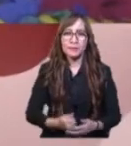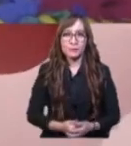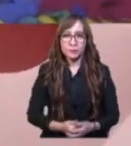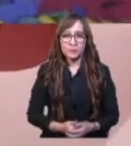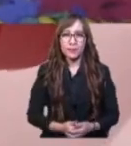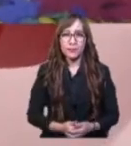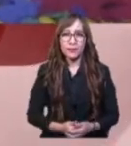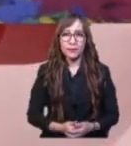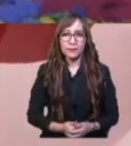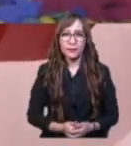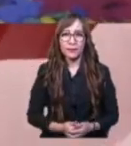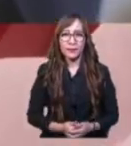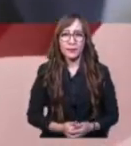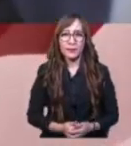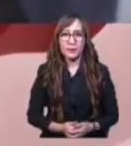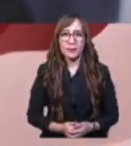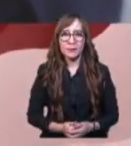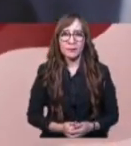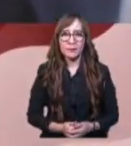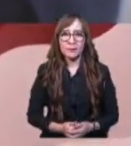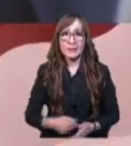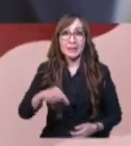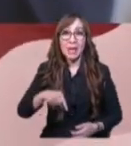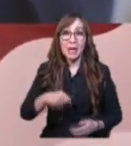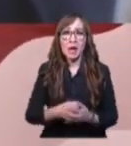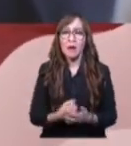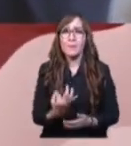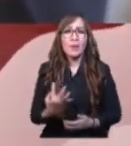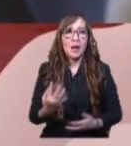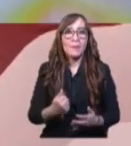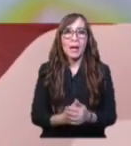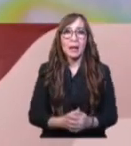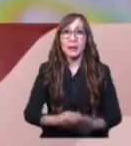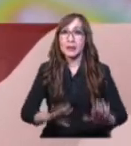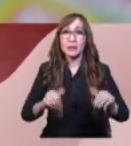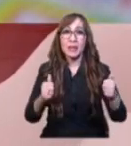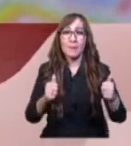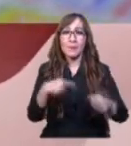disruption digital ini, sekarang seberapa siap operasional kita dalam menanggapi